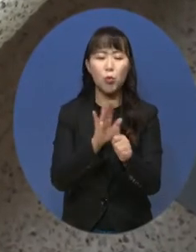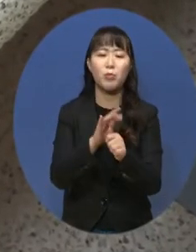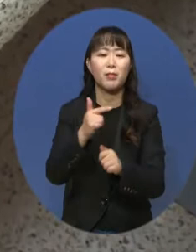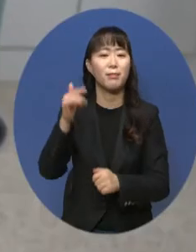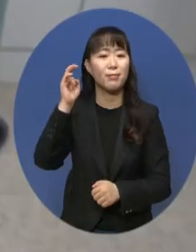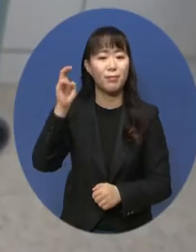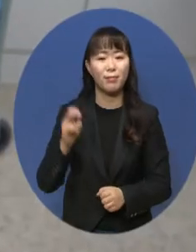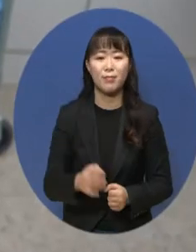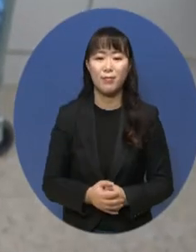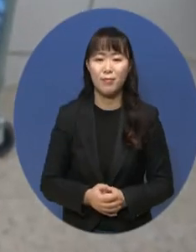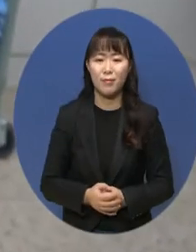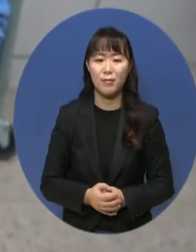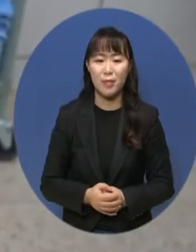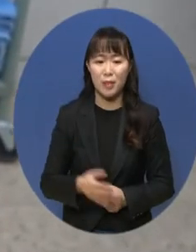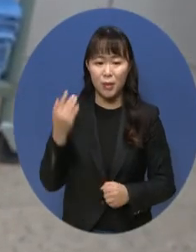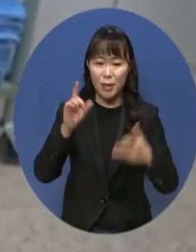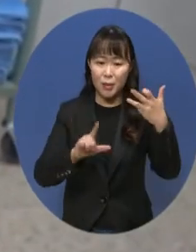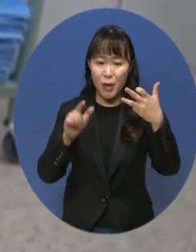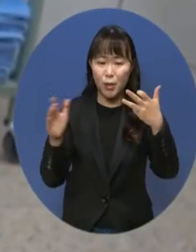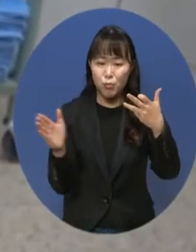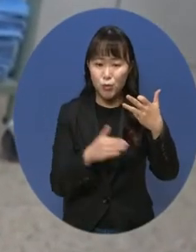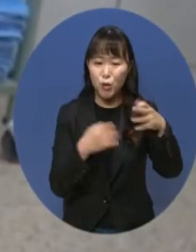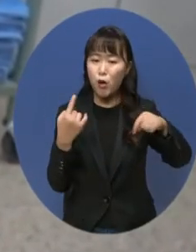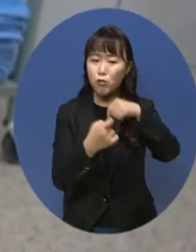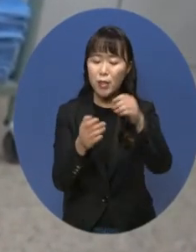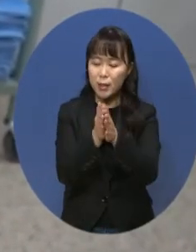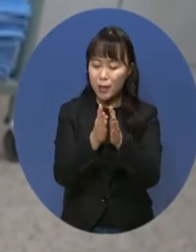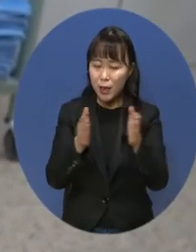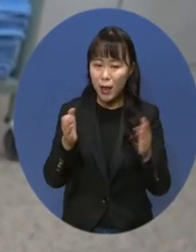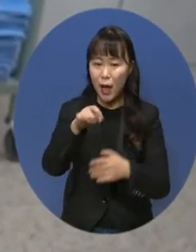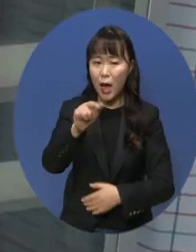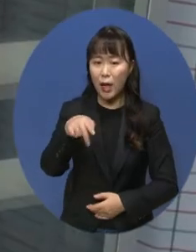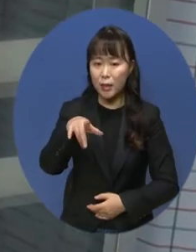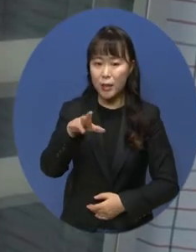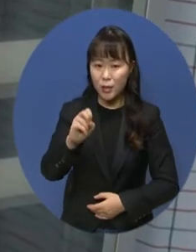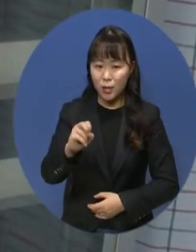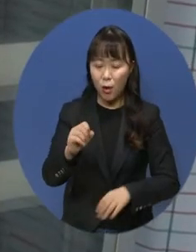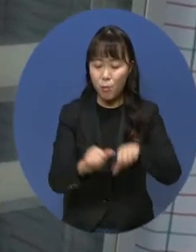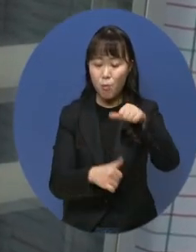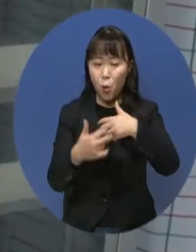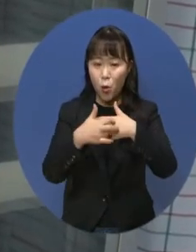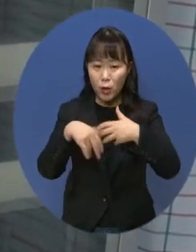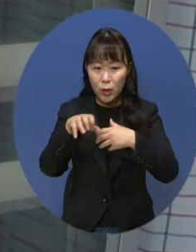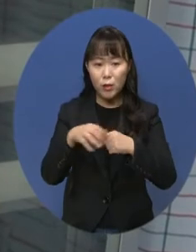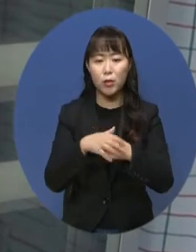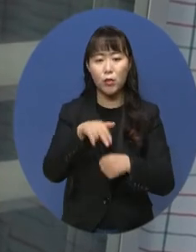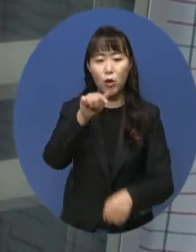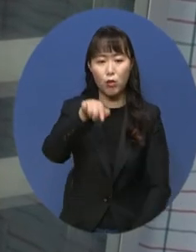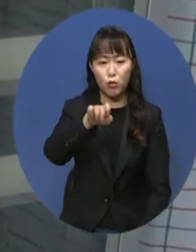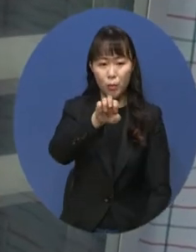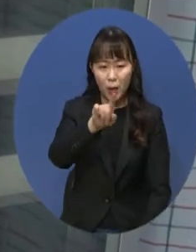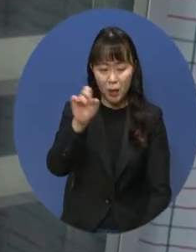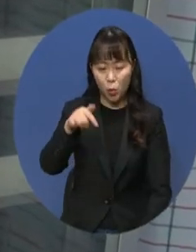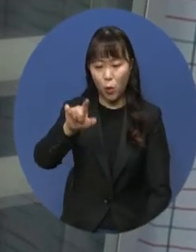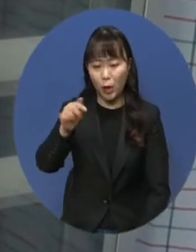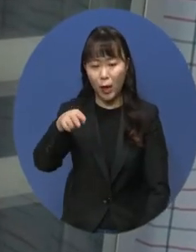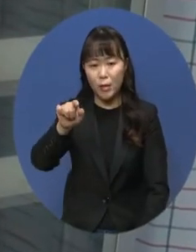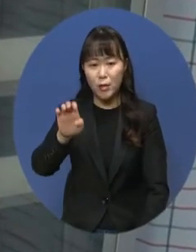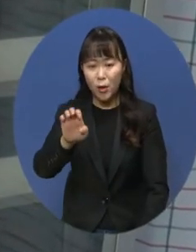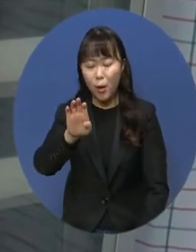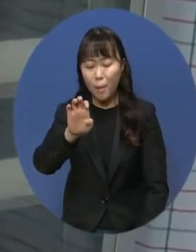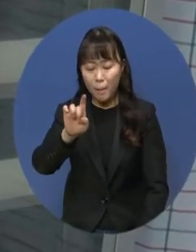있습니다. 지난 18일부터 운영을 시작한 안성보건지소는 저주파와 간섭파, 초음파 치료기